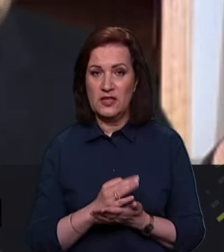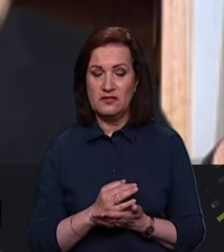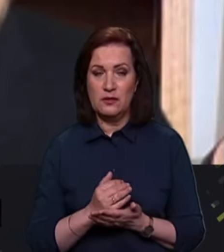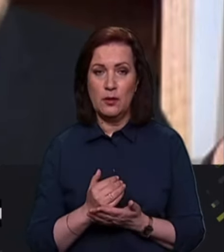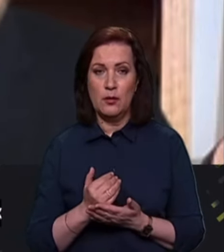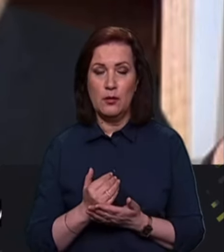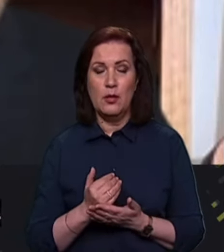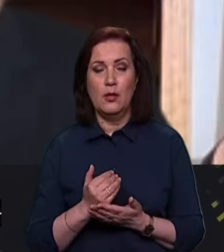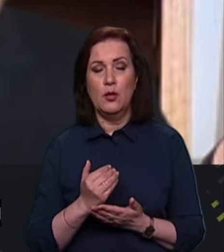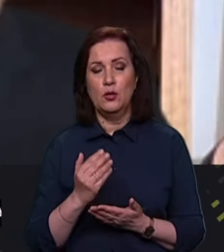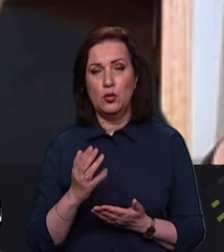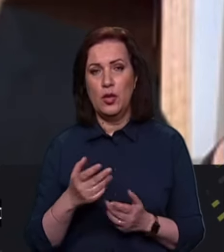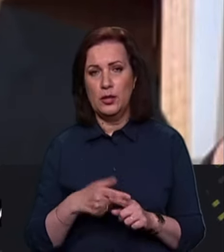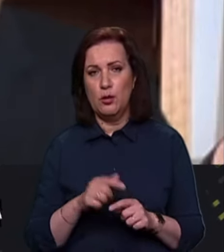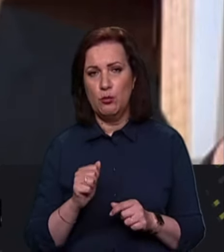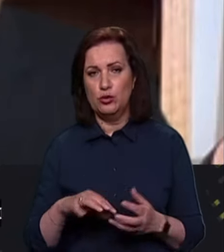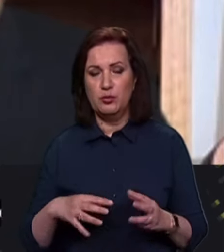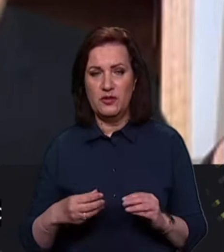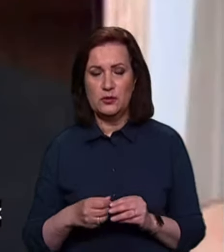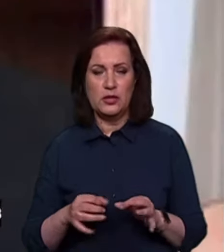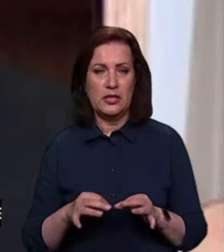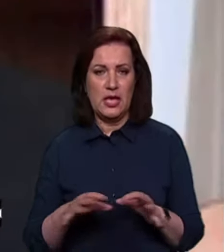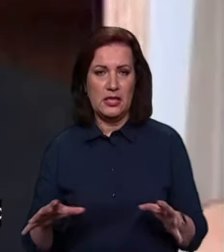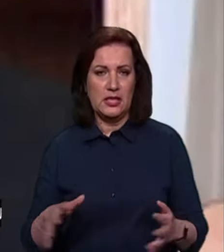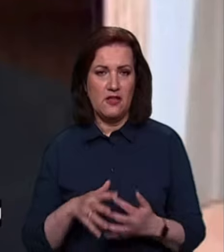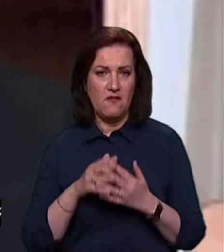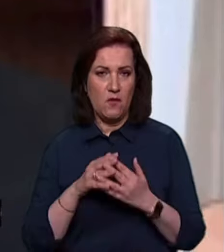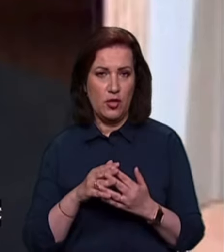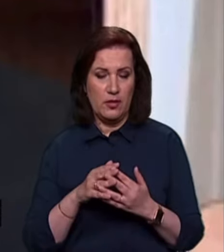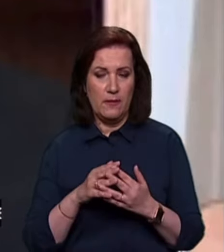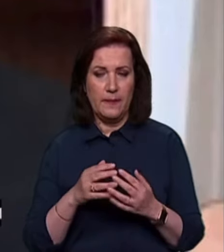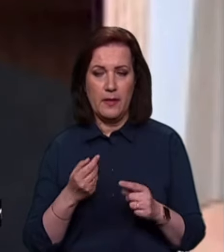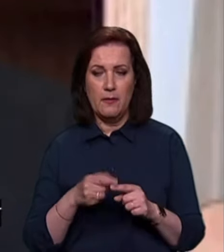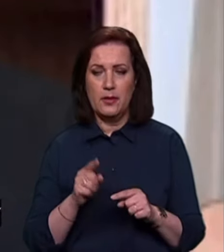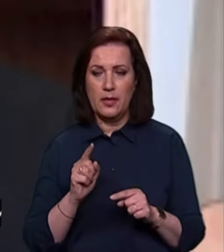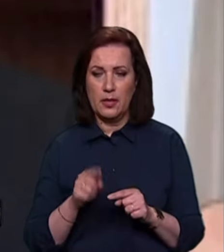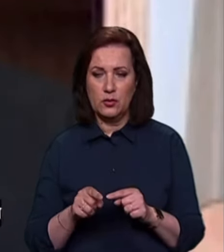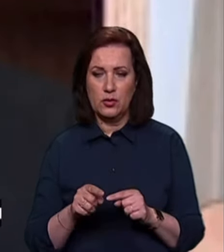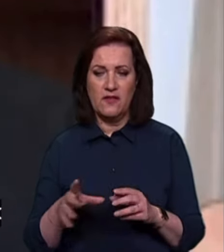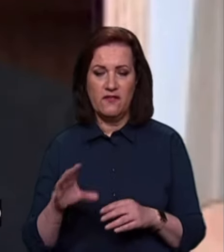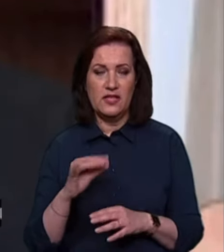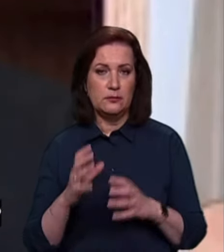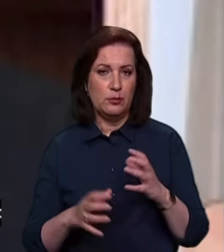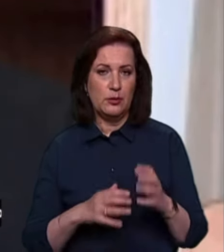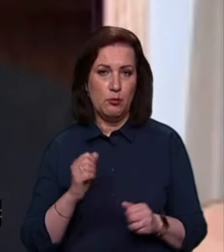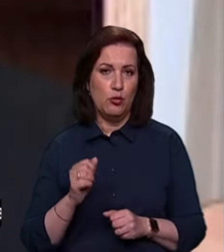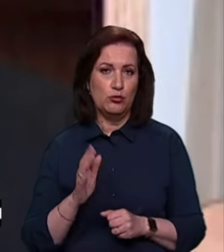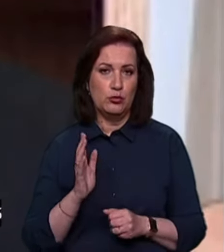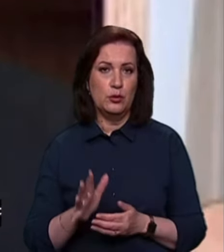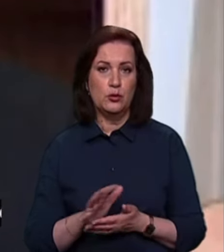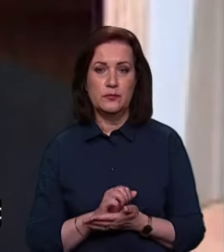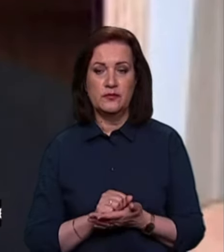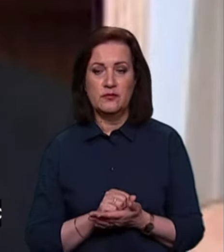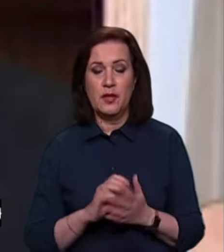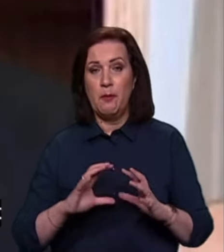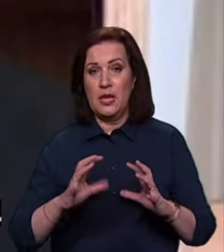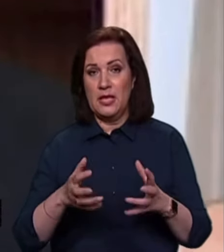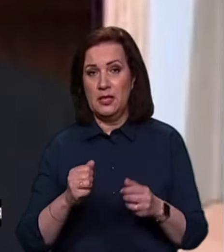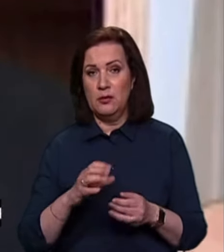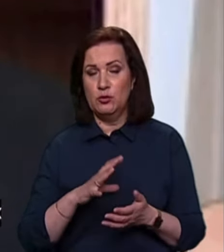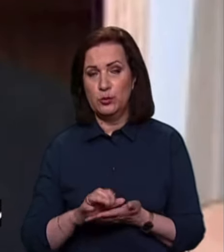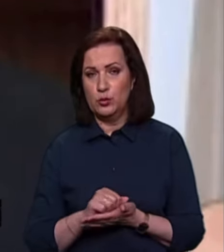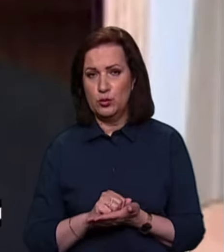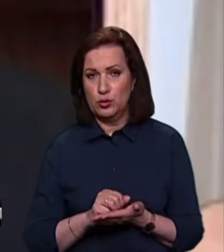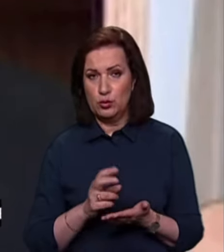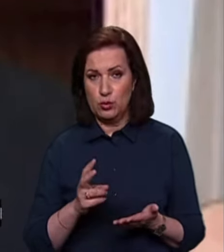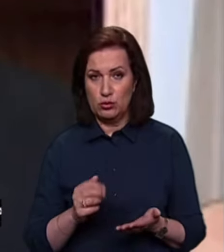его стандартам, то это может привести к ядерной войне, при которой весь мир может быть, планета может быть